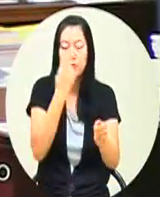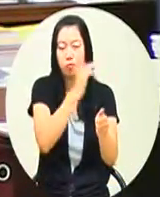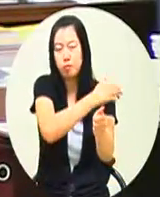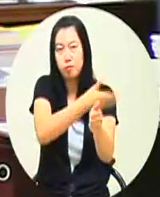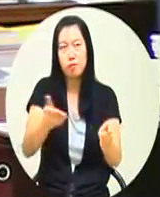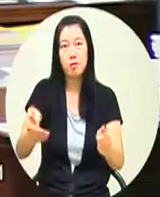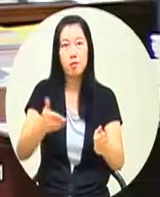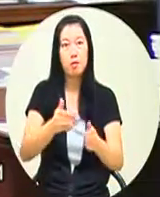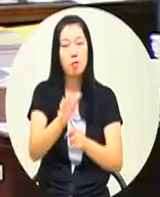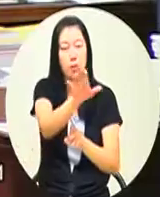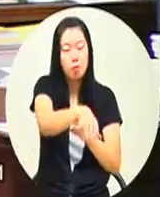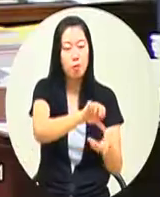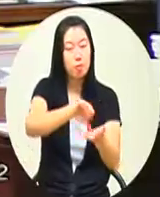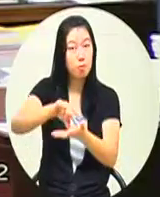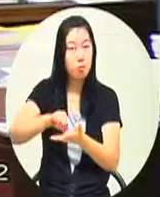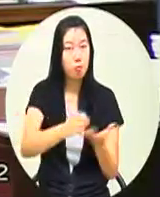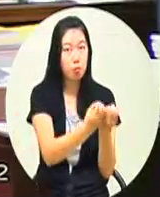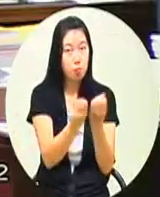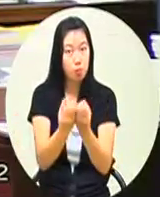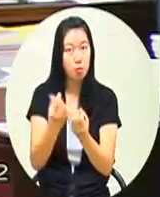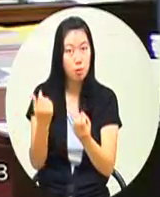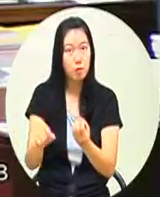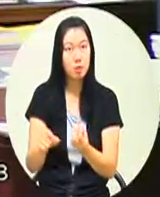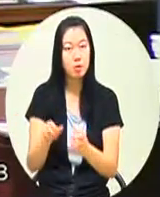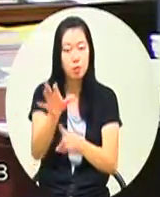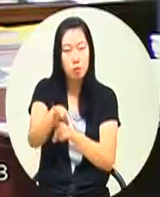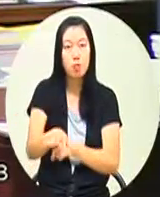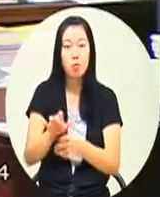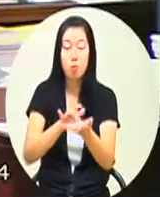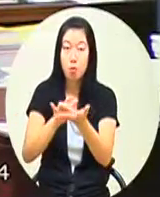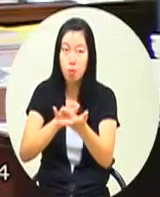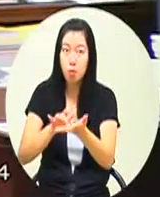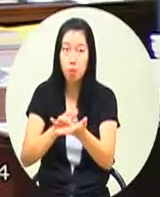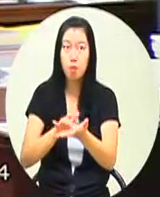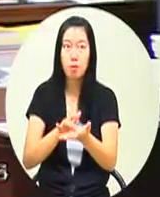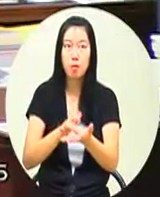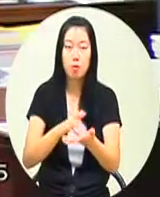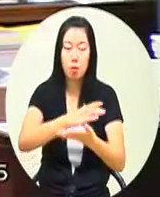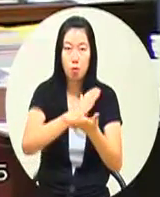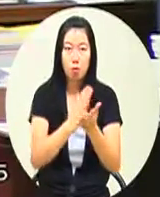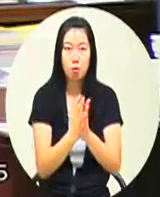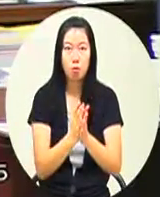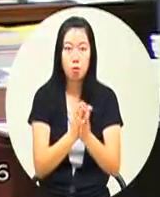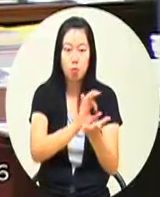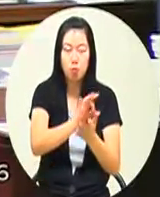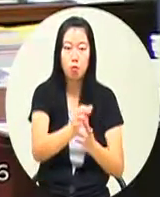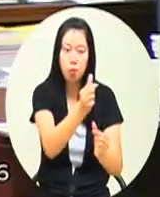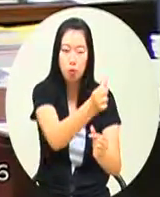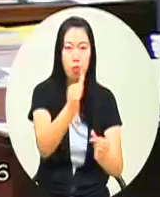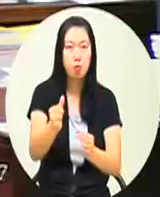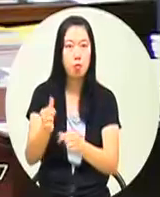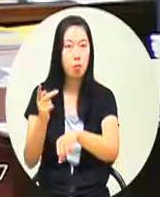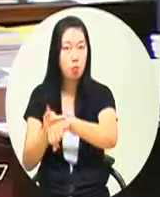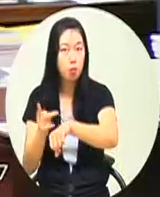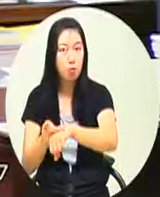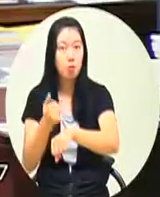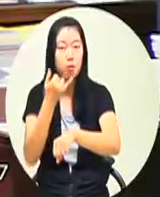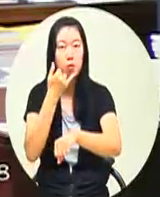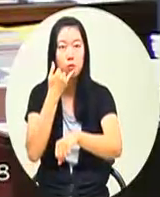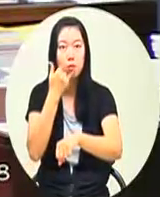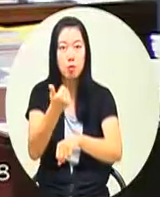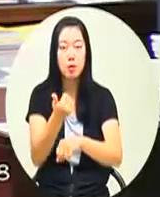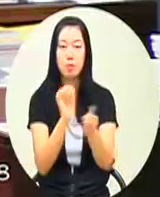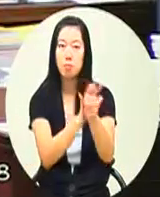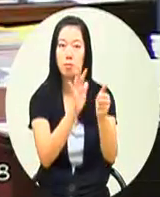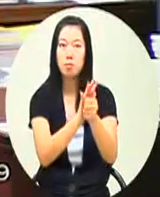实在一些肥料或是等等用药上面的更精准或者是更科学的方式，其实可以让他们的损失